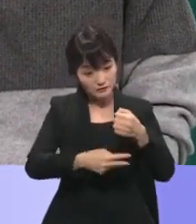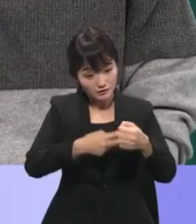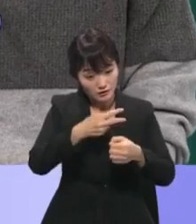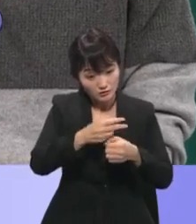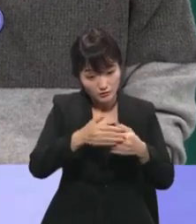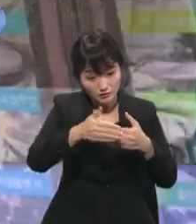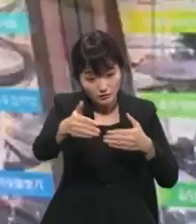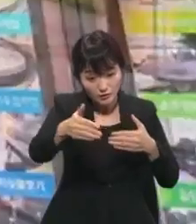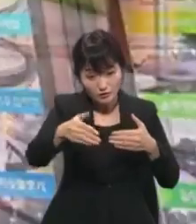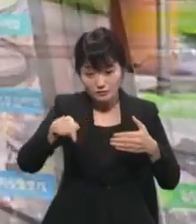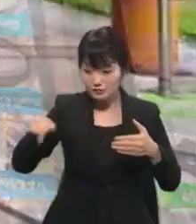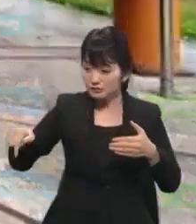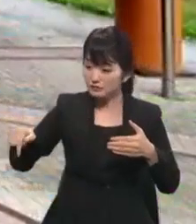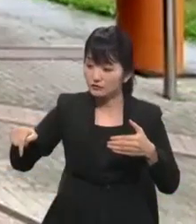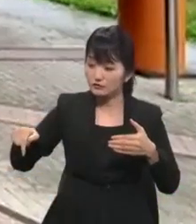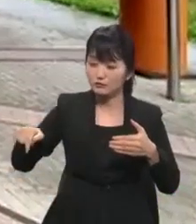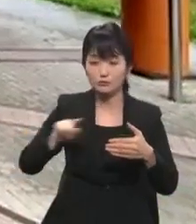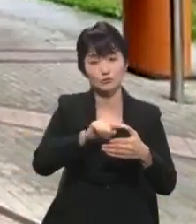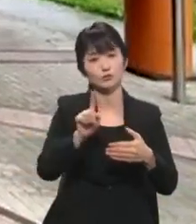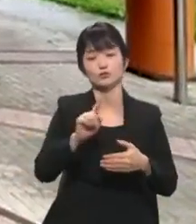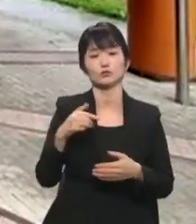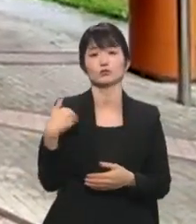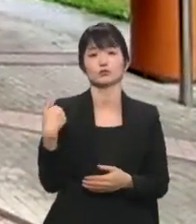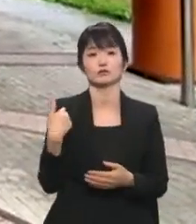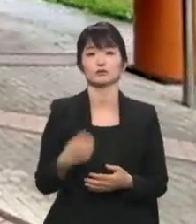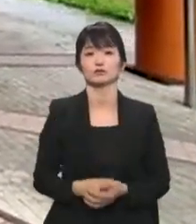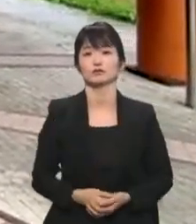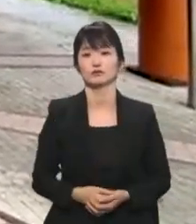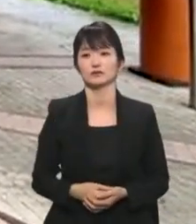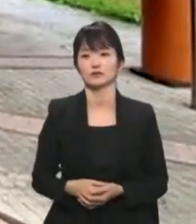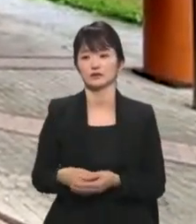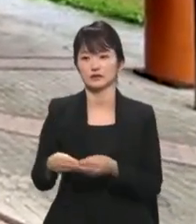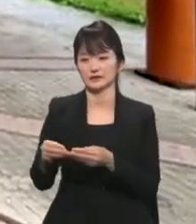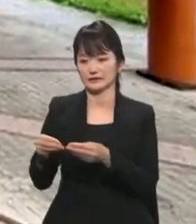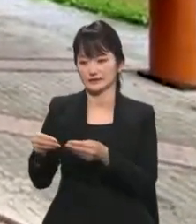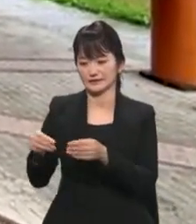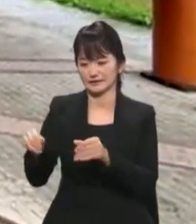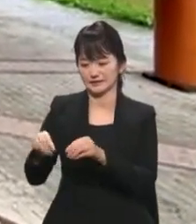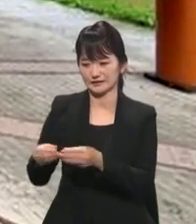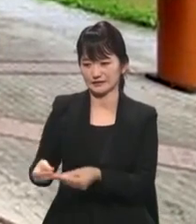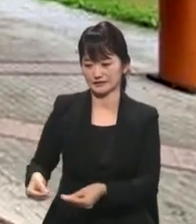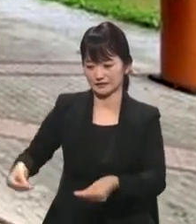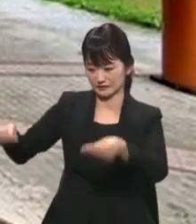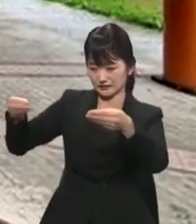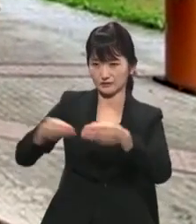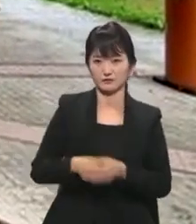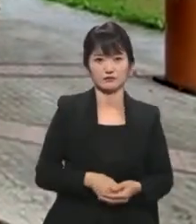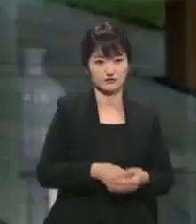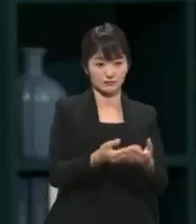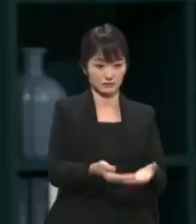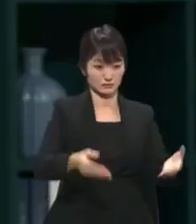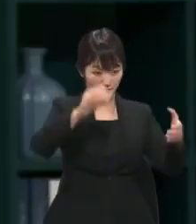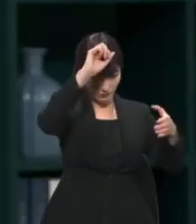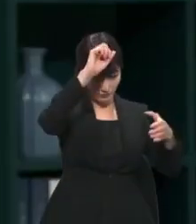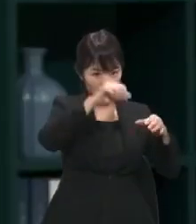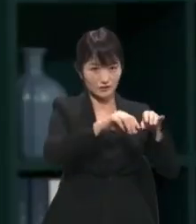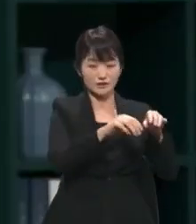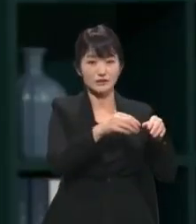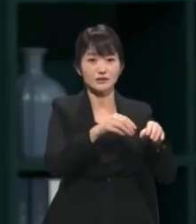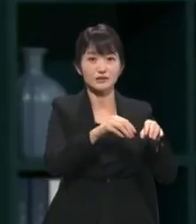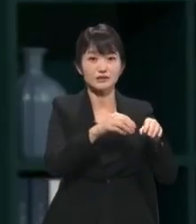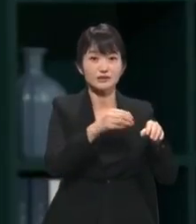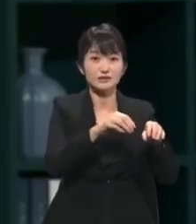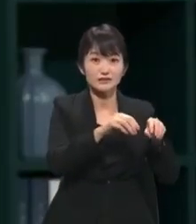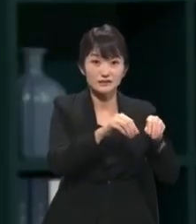그거는 확인해 봐야 될 것 같은데 질그릇은 이제 흙이고 가마솥은 쇠니까 이거 다른거다라고 항의를 했는데 결국